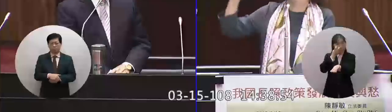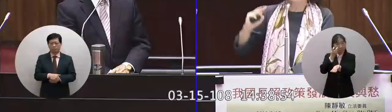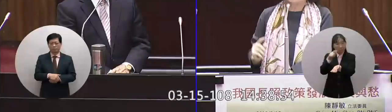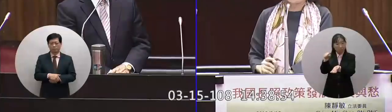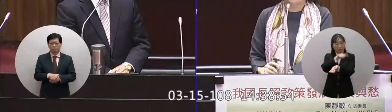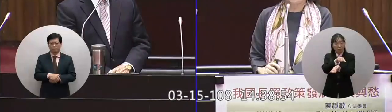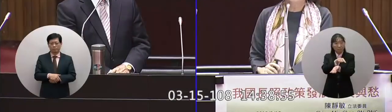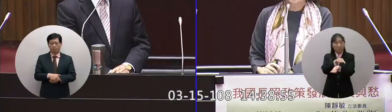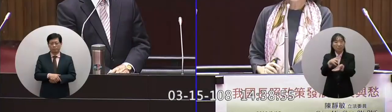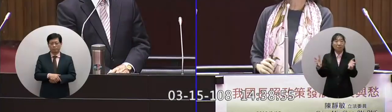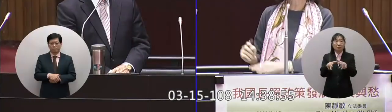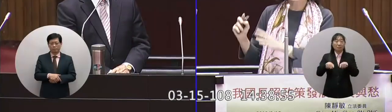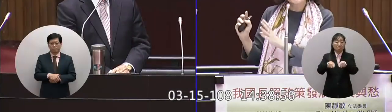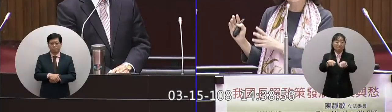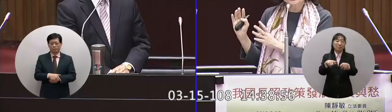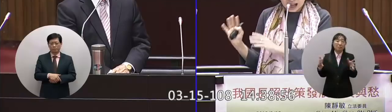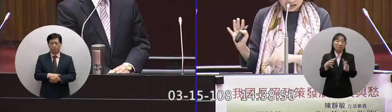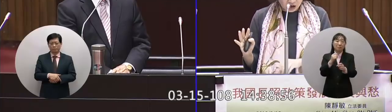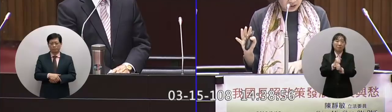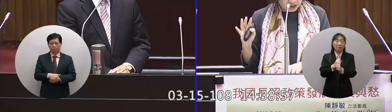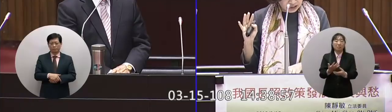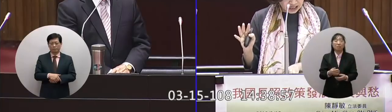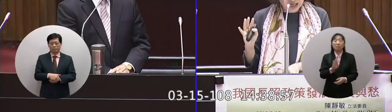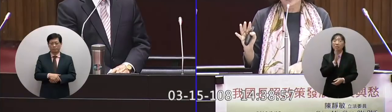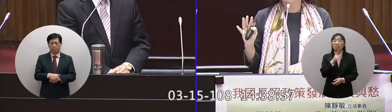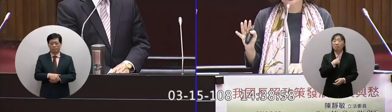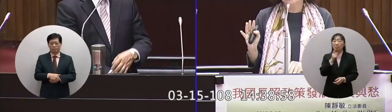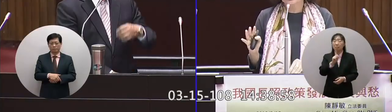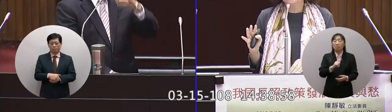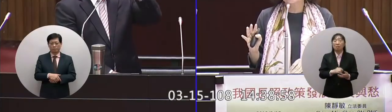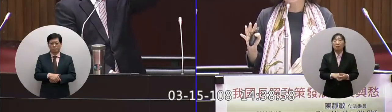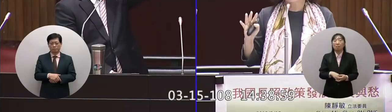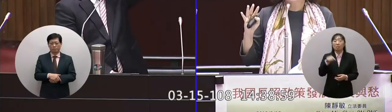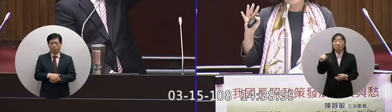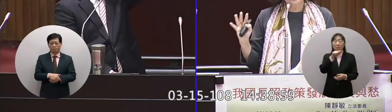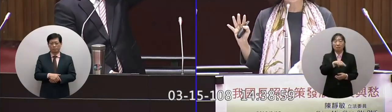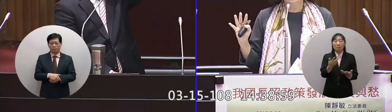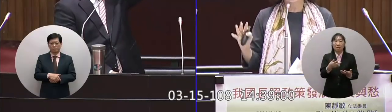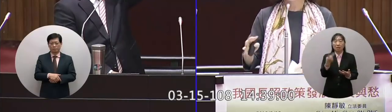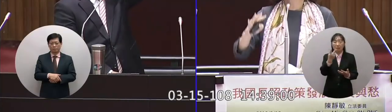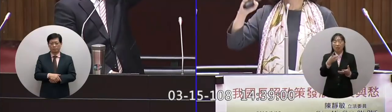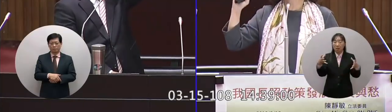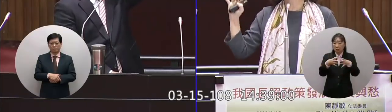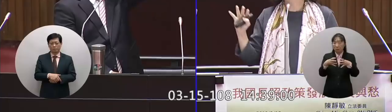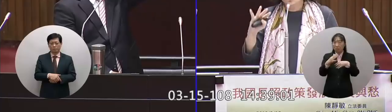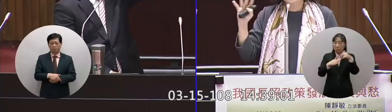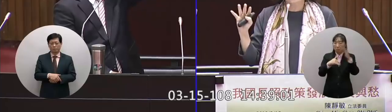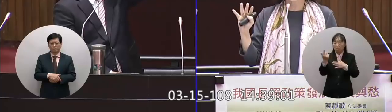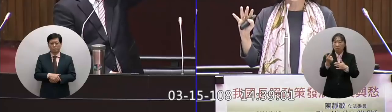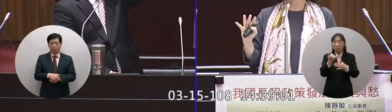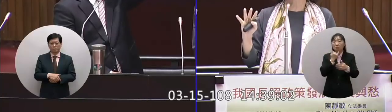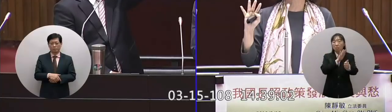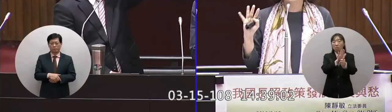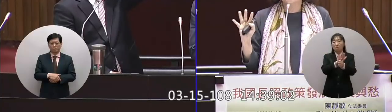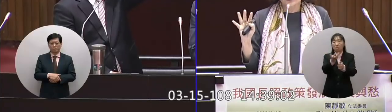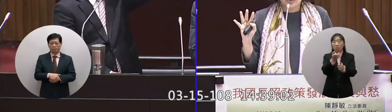其实是双轨在进行。所以怎么样子打造一个医养整合的长期照顾，加会所有